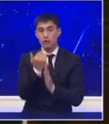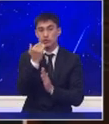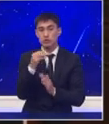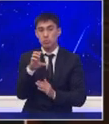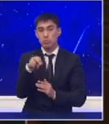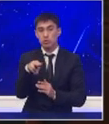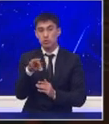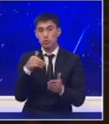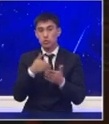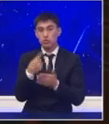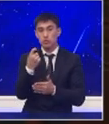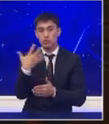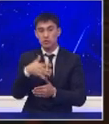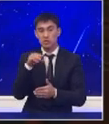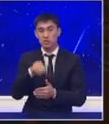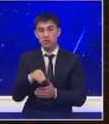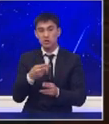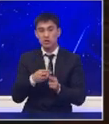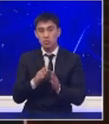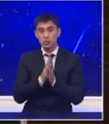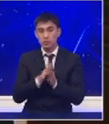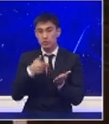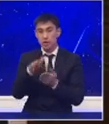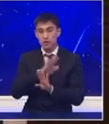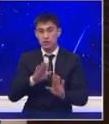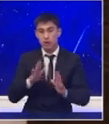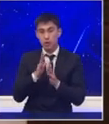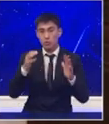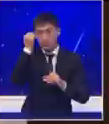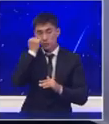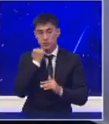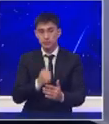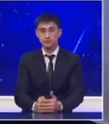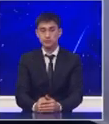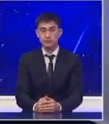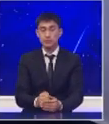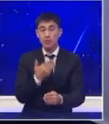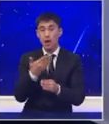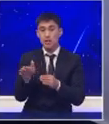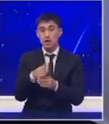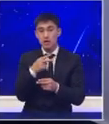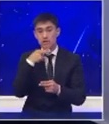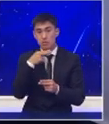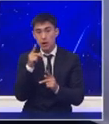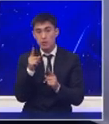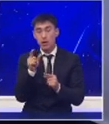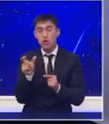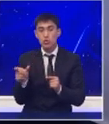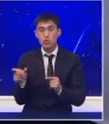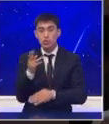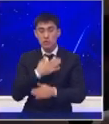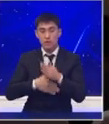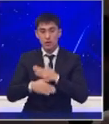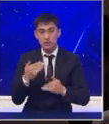пособие до 150 тысяч. В данной просьбе он нам не отказал. Огромное ему спасибо. Отдельное внимание людям с особыми